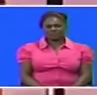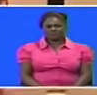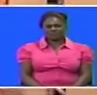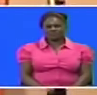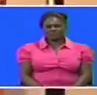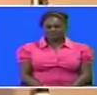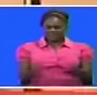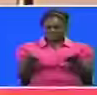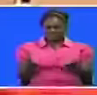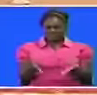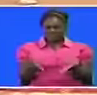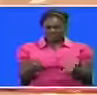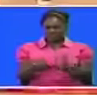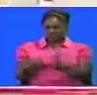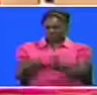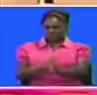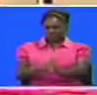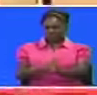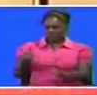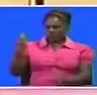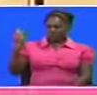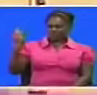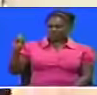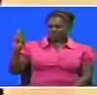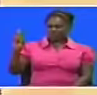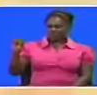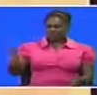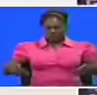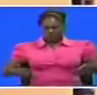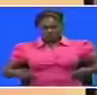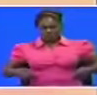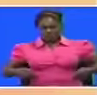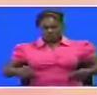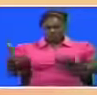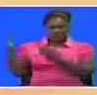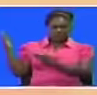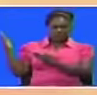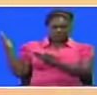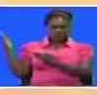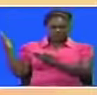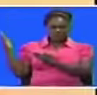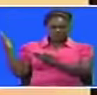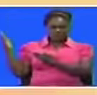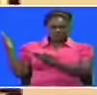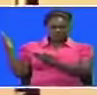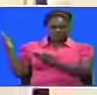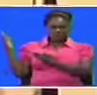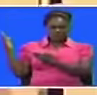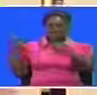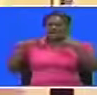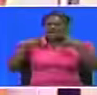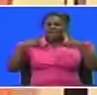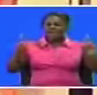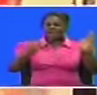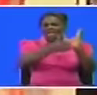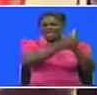Haya basi tunapoachana na mzee Kibor, yupo kijana Emmanuel Mwashumbe aka Emanuela, mtangazaji